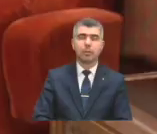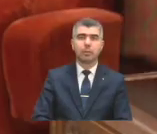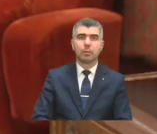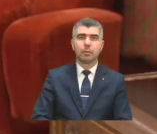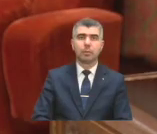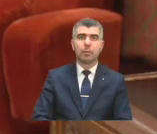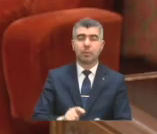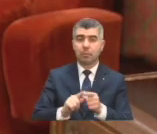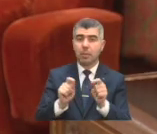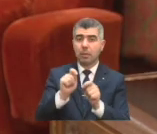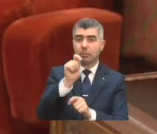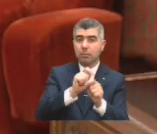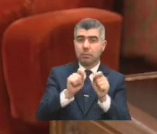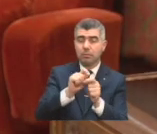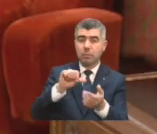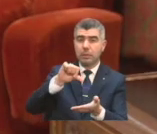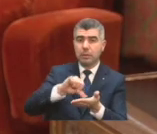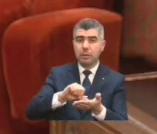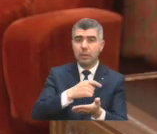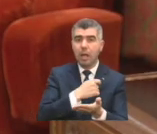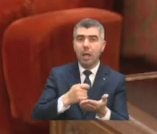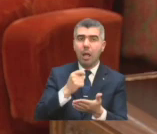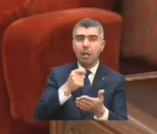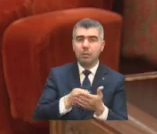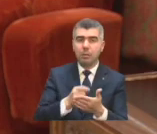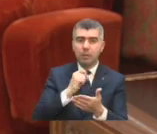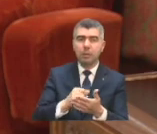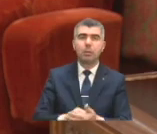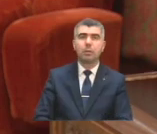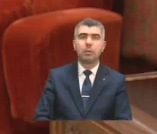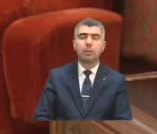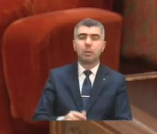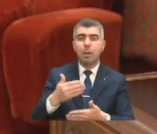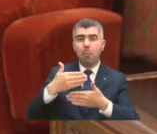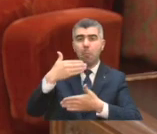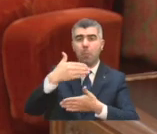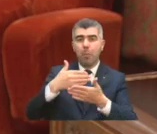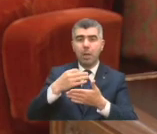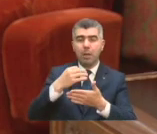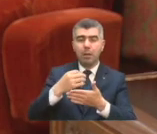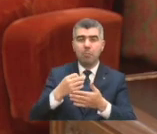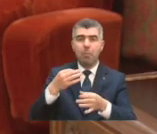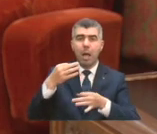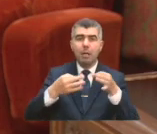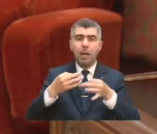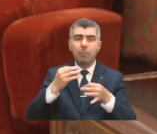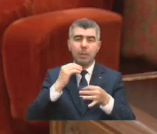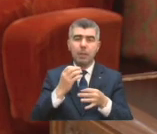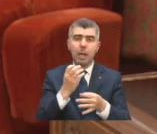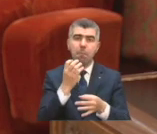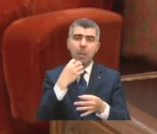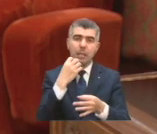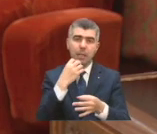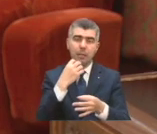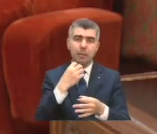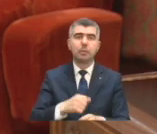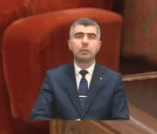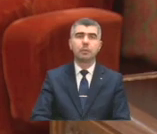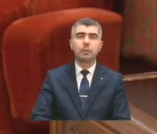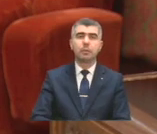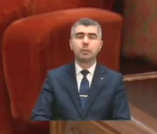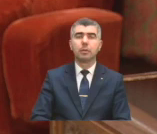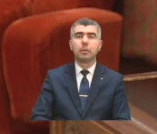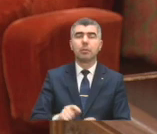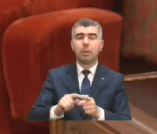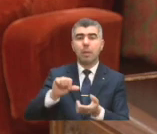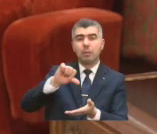تهيئة بناء الإيواء المركز القضائي بأمليشين، ومشروع بناء المحكمة الابتدائية بميدلت، وتهيئة البناية القديمة قصدائية وقسم قضاء الأسرة، مشروع بناء قسم